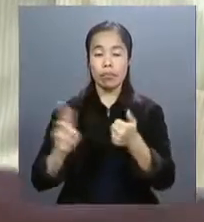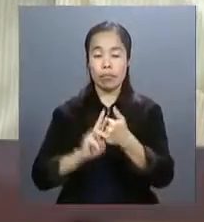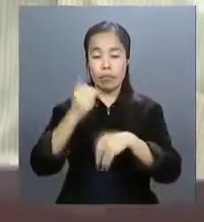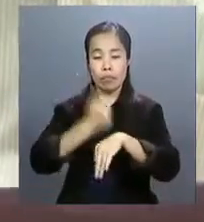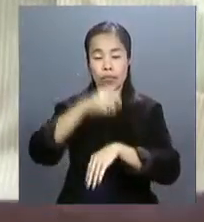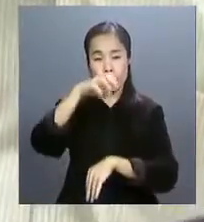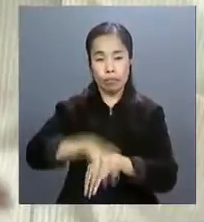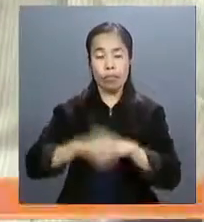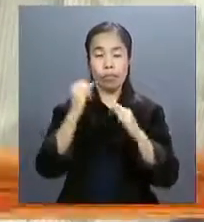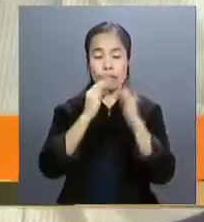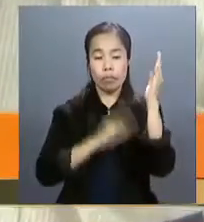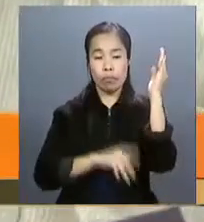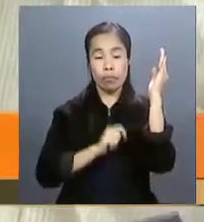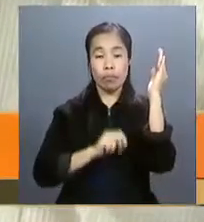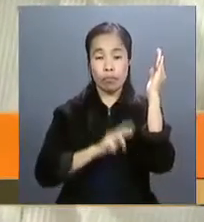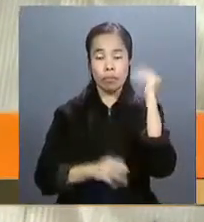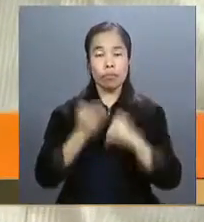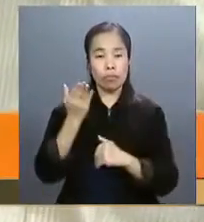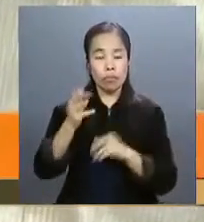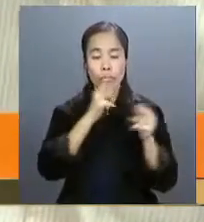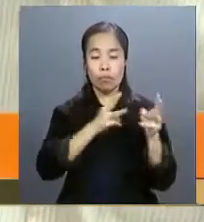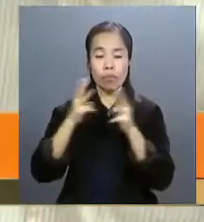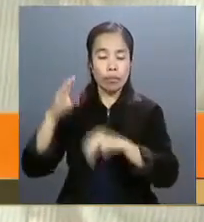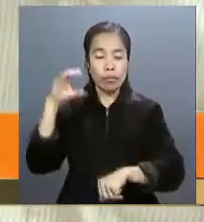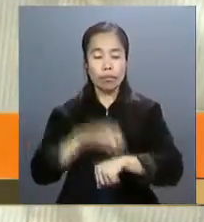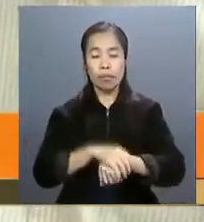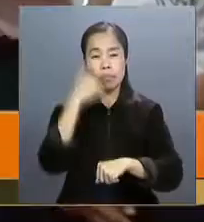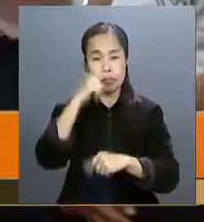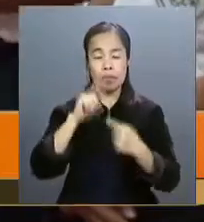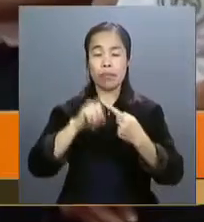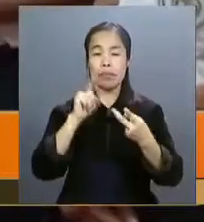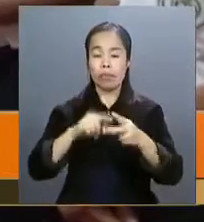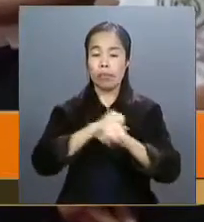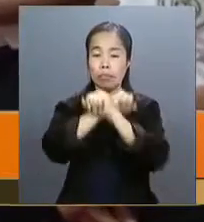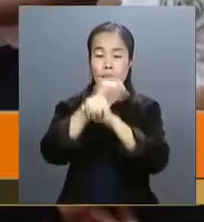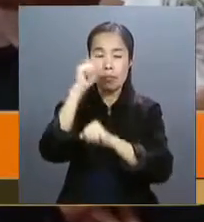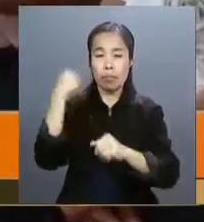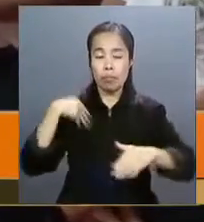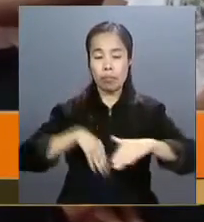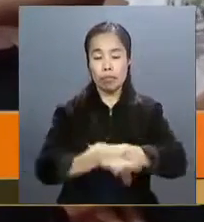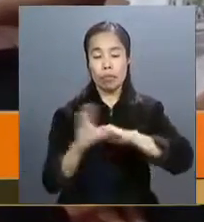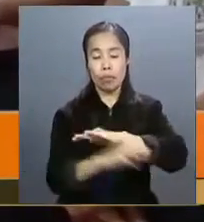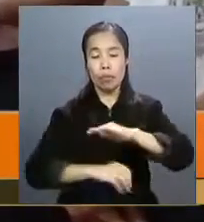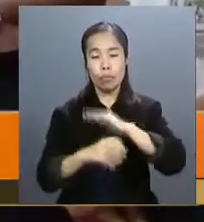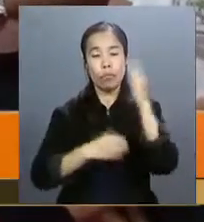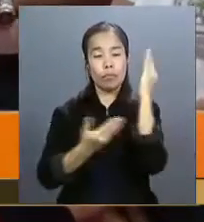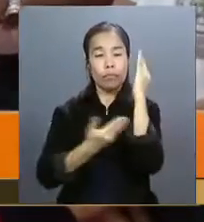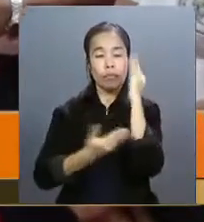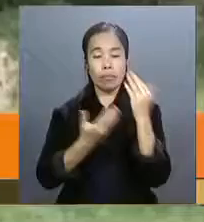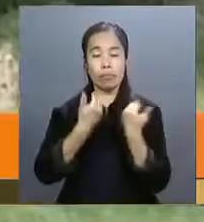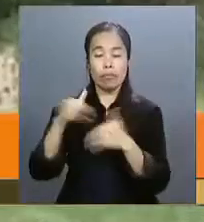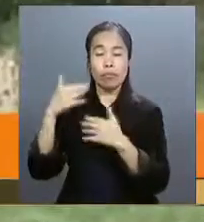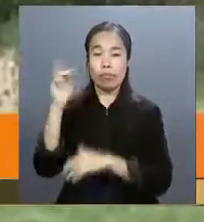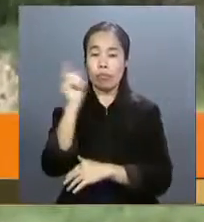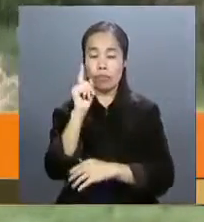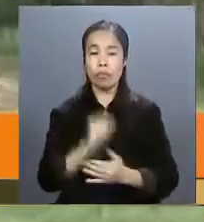การจังหวัดนะครับเพื่อขอให้หามาตรการป้องกันการลักลอบตัดผลปาล์มน้ำมันจากสวนของเกษตรกรโด